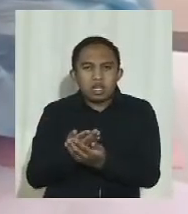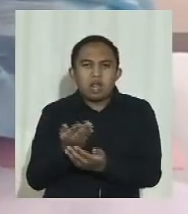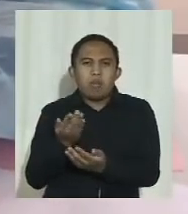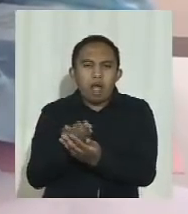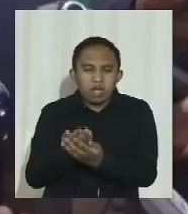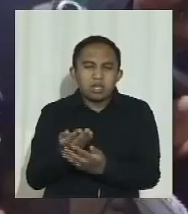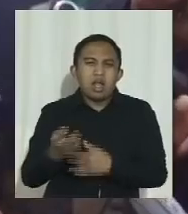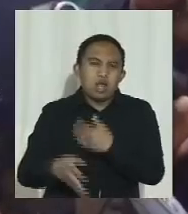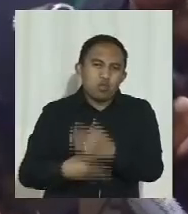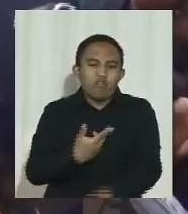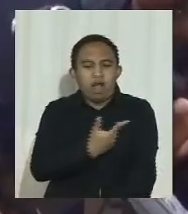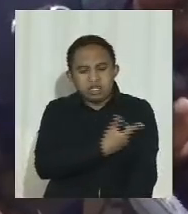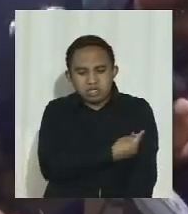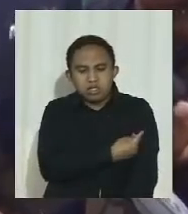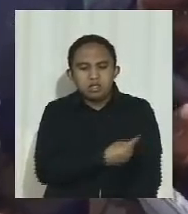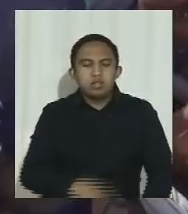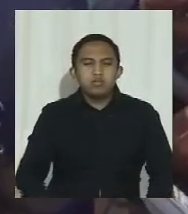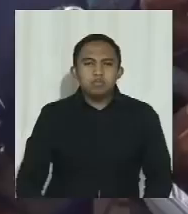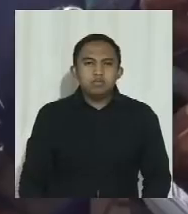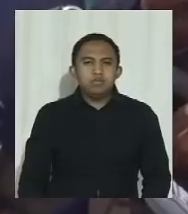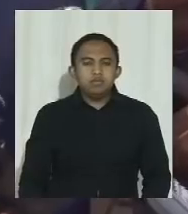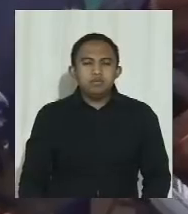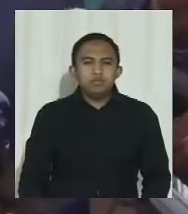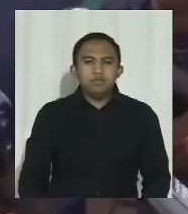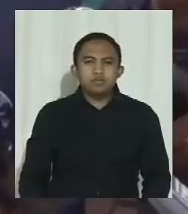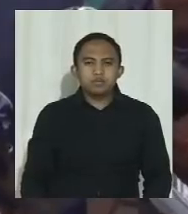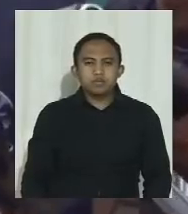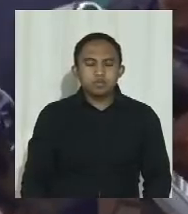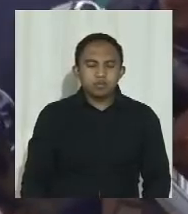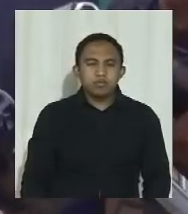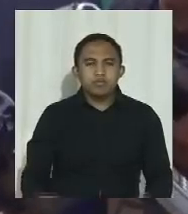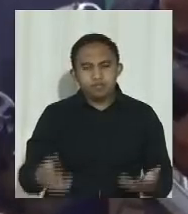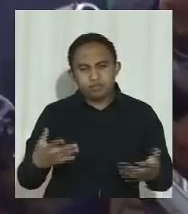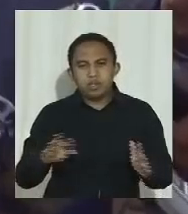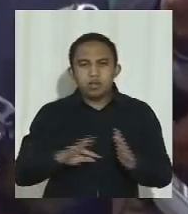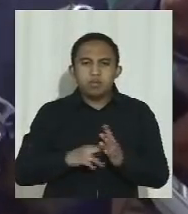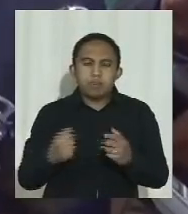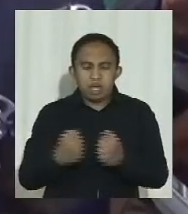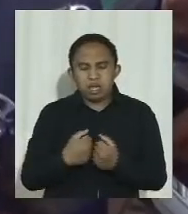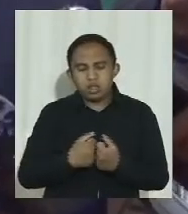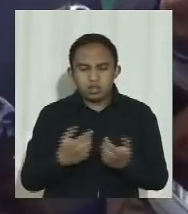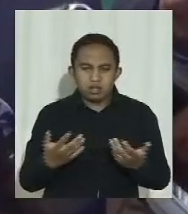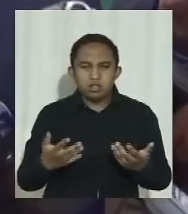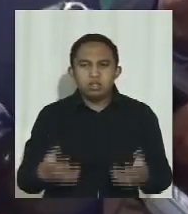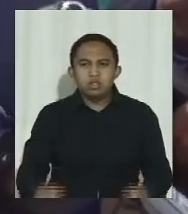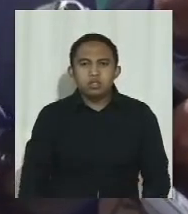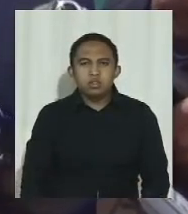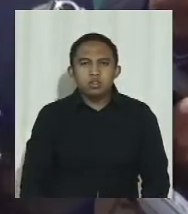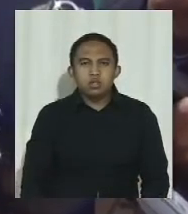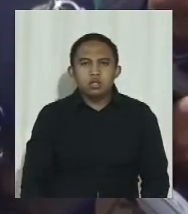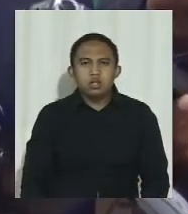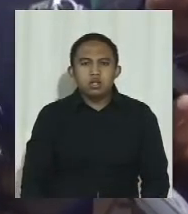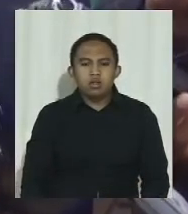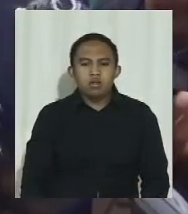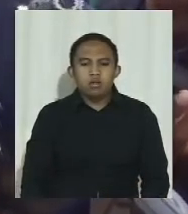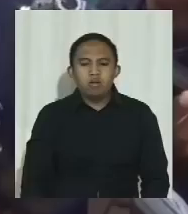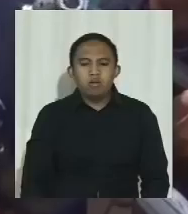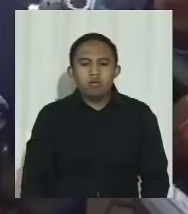amin'izany vaccination zany amin'izao fotoana izao. Dia izay ilay paikady tenena sady hoe ao anatin'ilay manao